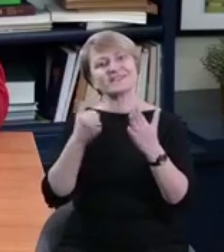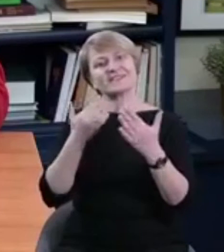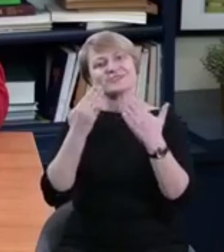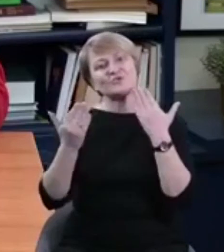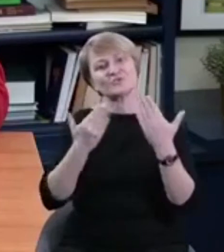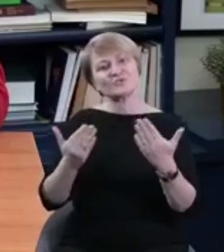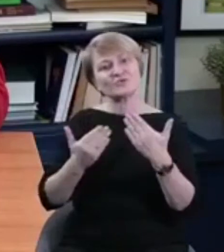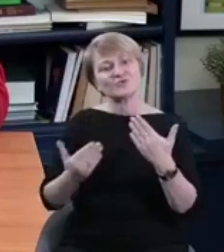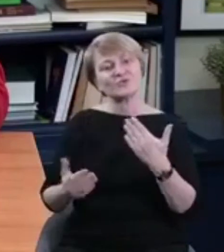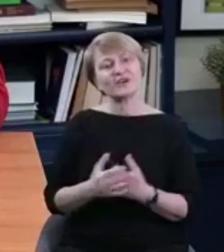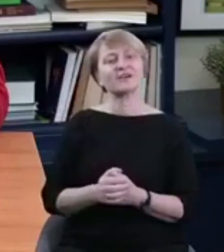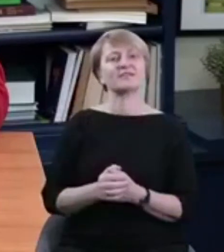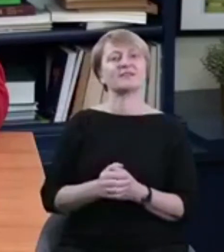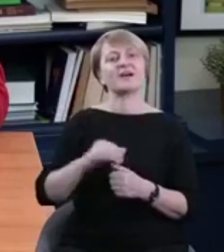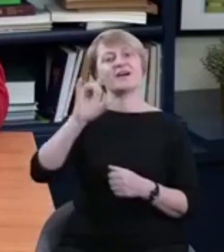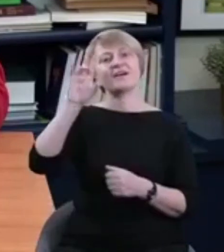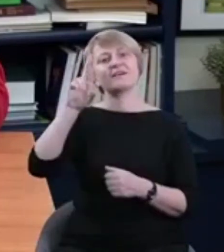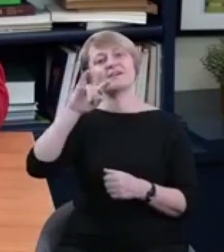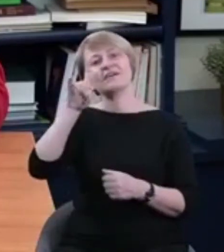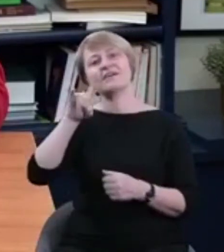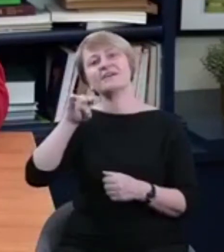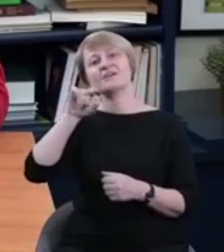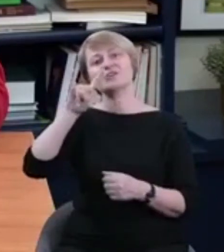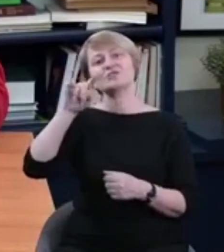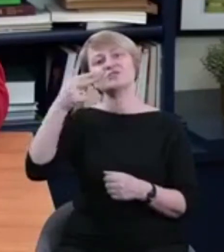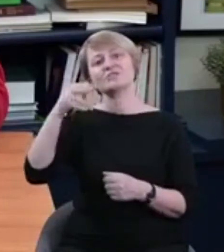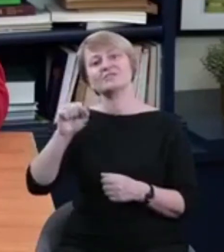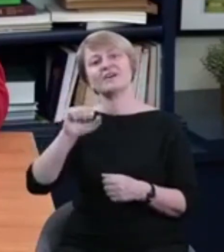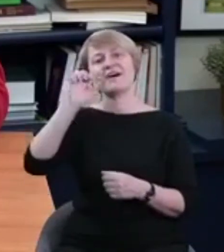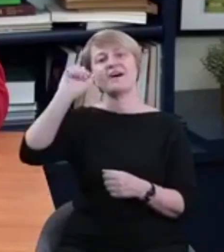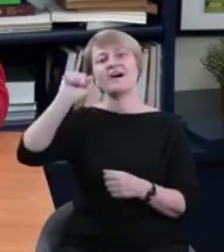i i pani małgosi pani ani w